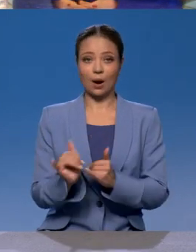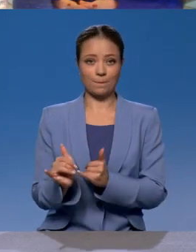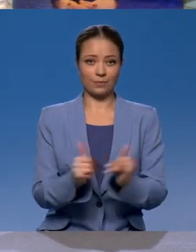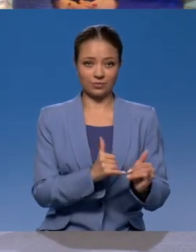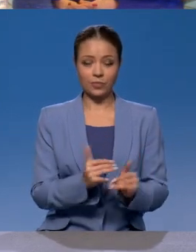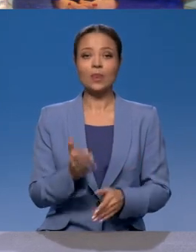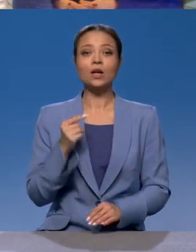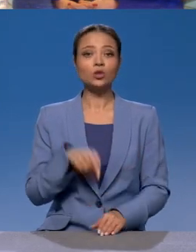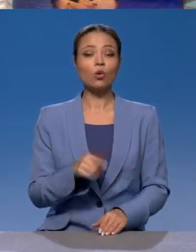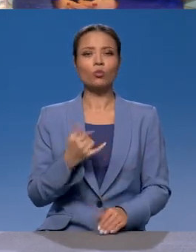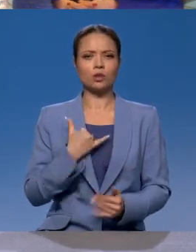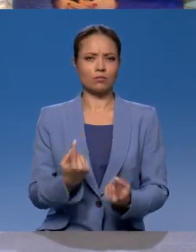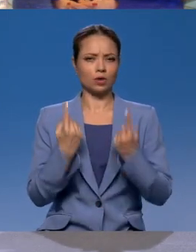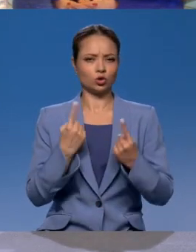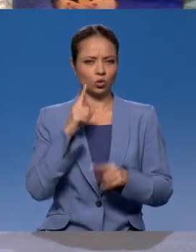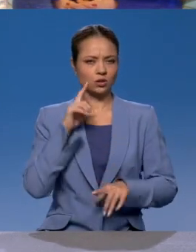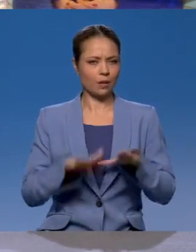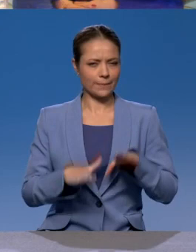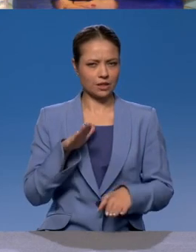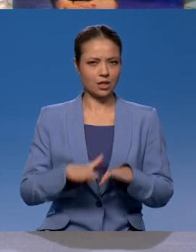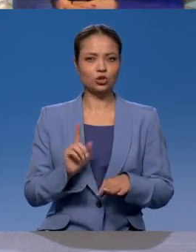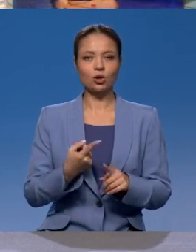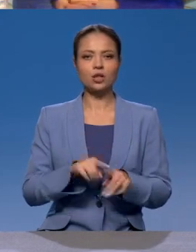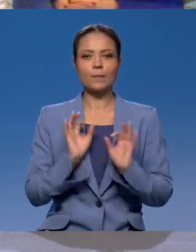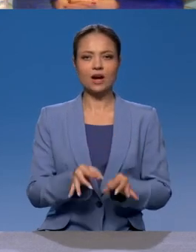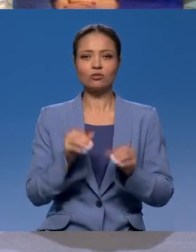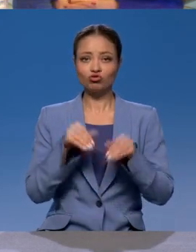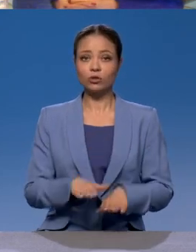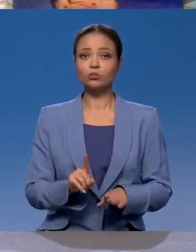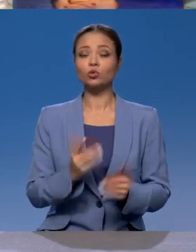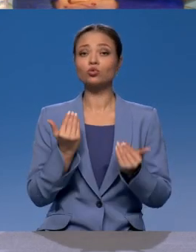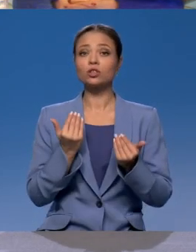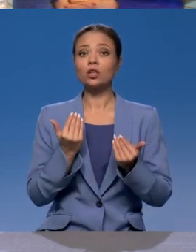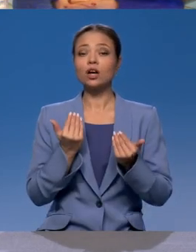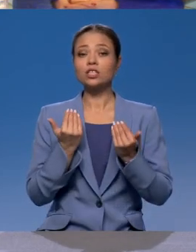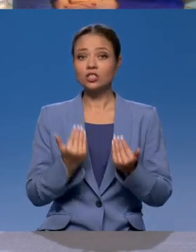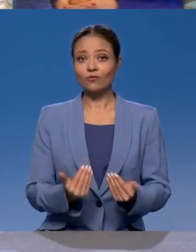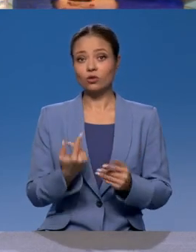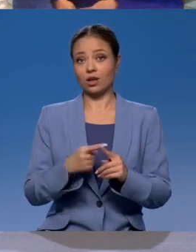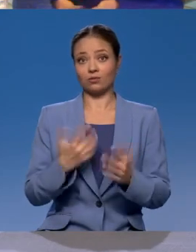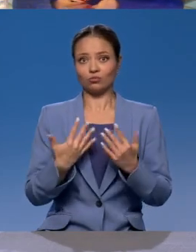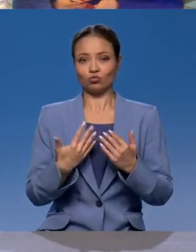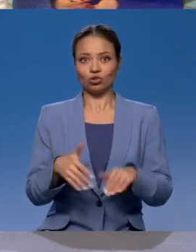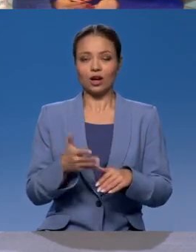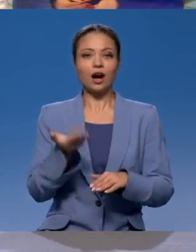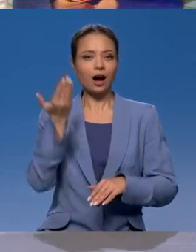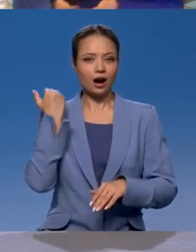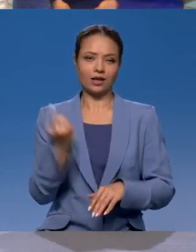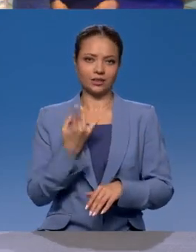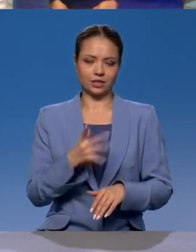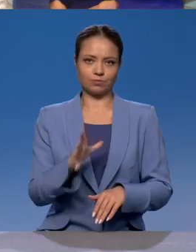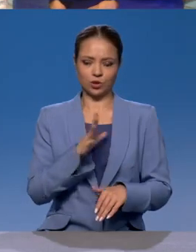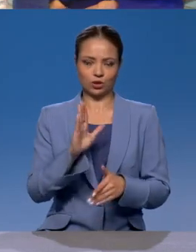большое сомнение на сегодняшний день, что это правильное решение, потому что от него уже ушли однажды. И все разговоры о том, что это